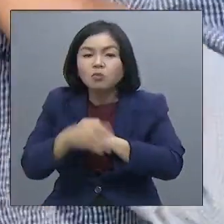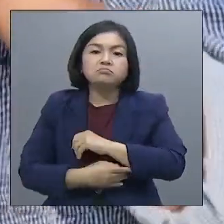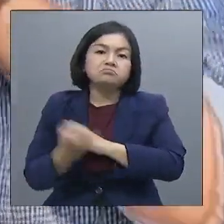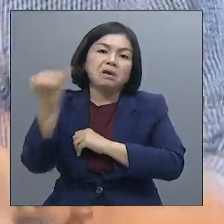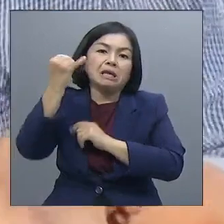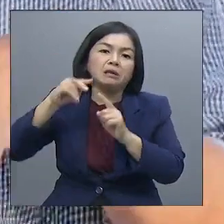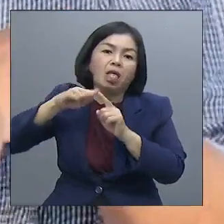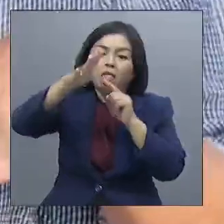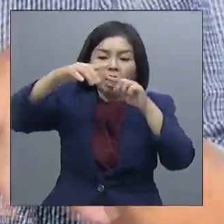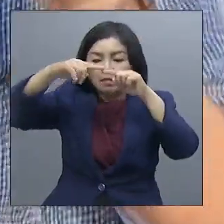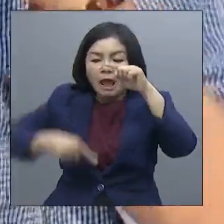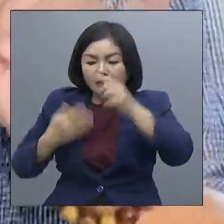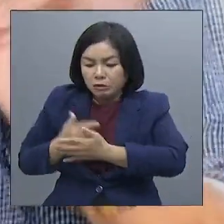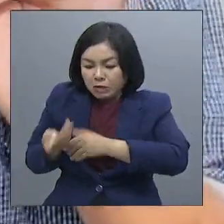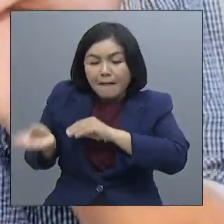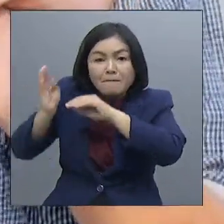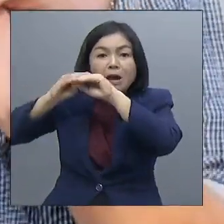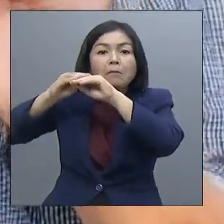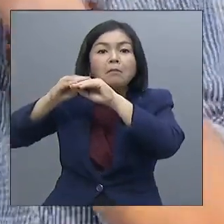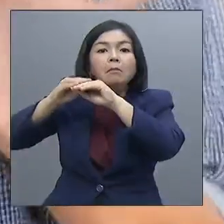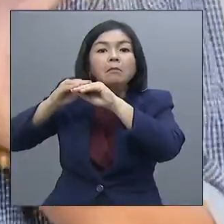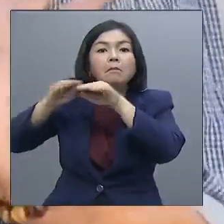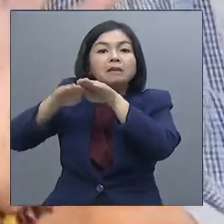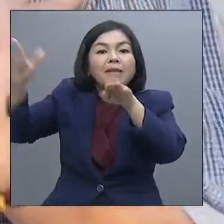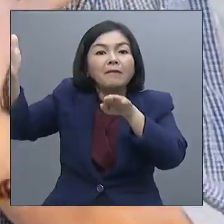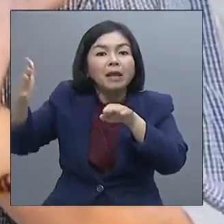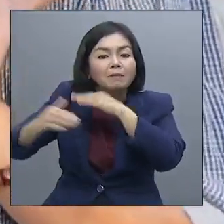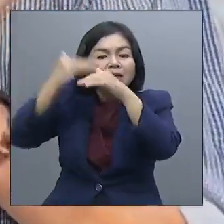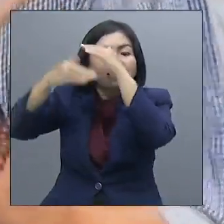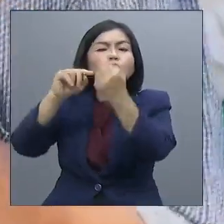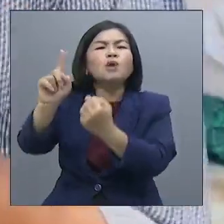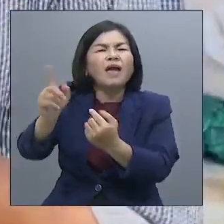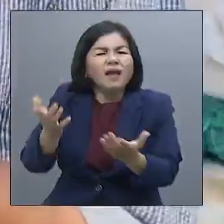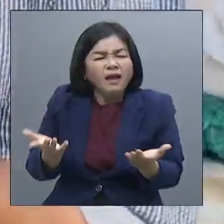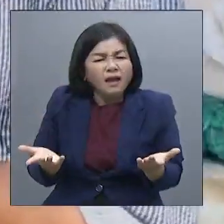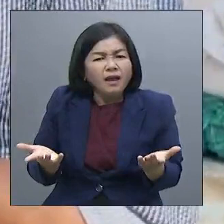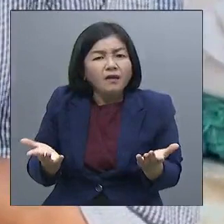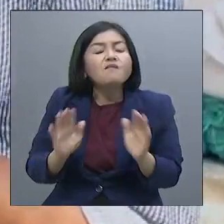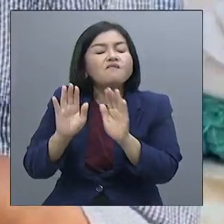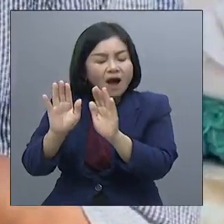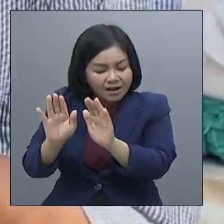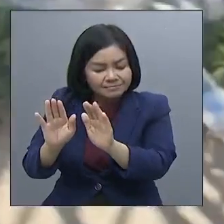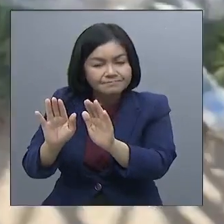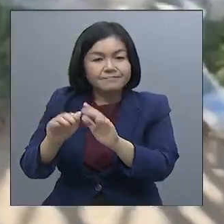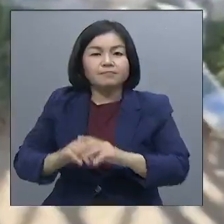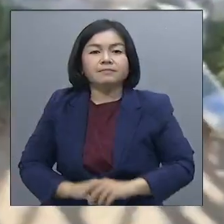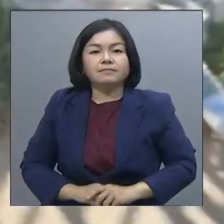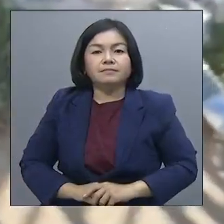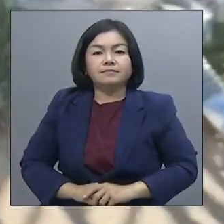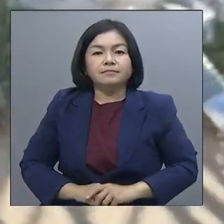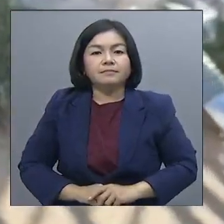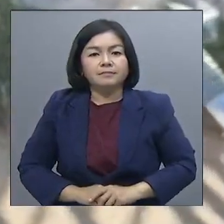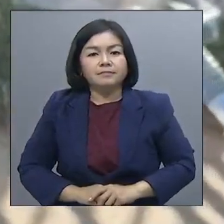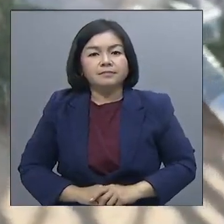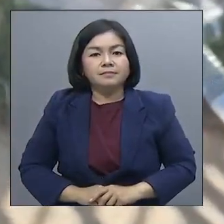งจ่ายแพงขึ้นคุณภาพต่ำลงพัฒนาแบบไหนอยากฝากแค่นี้แหละค่ะ คือช่